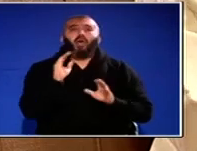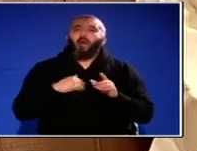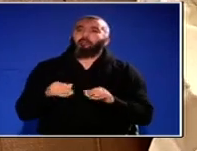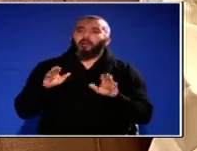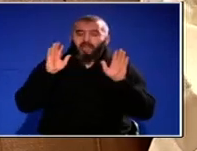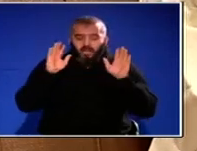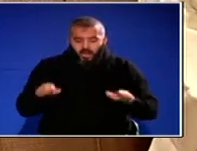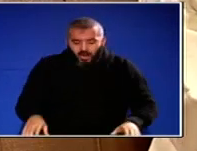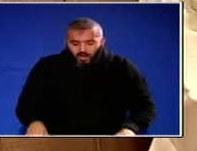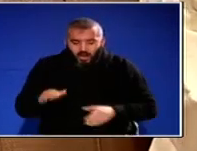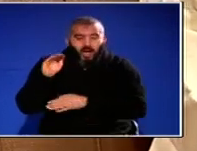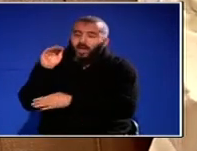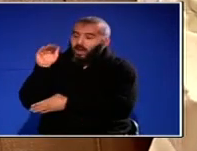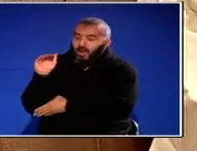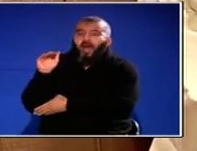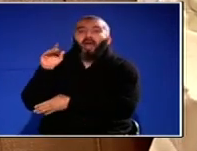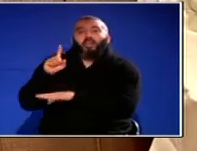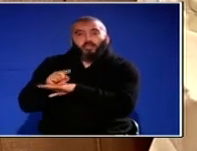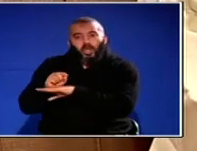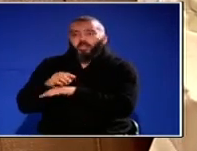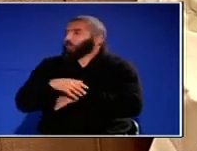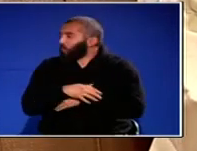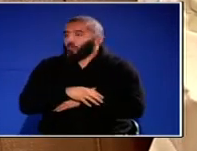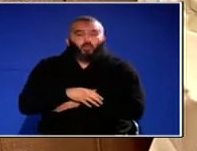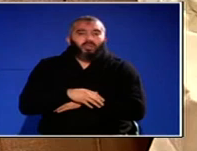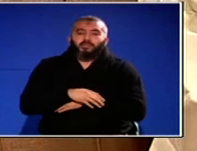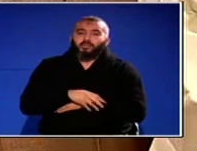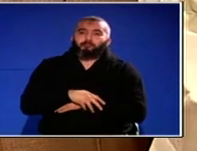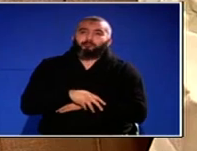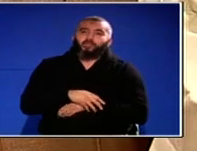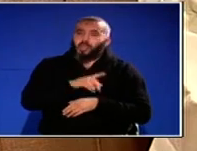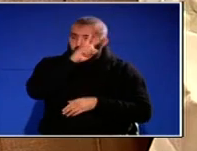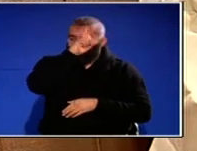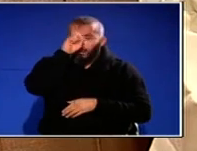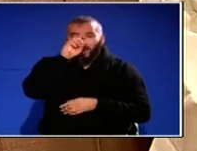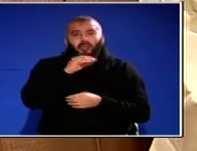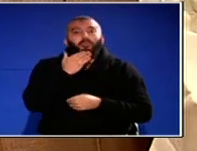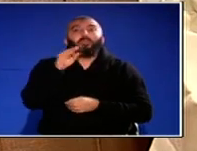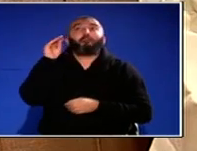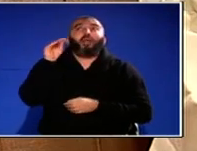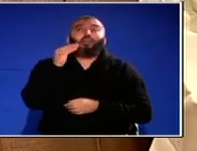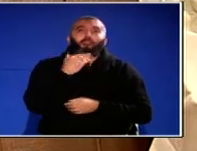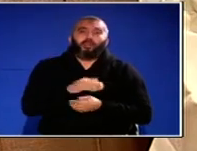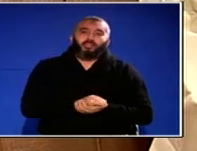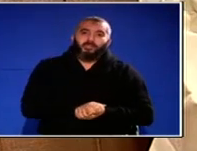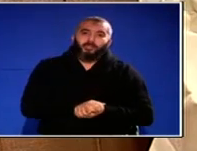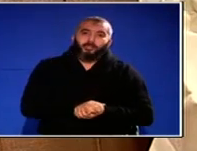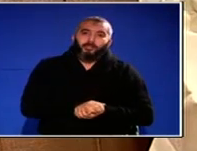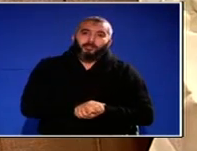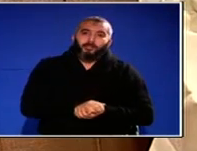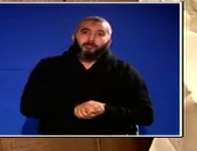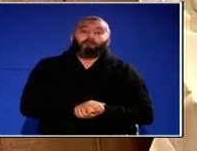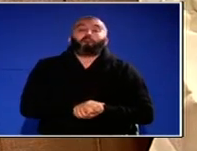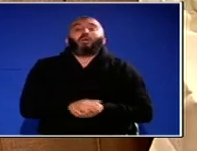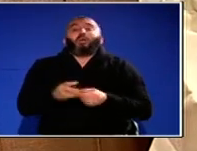قضاء يعني صحيحا باذن الله عز وجل. ان شاء الله شيخ، ربي يبارك فيك ويهنيك ان شاء الله. شيخنا عبد القادر السيد